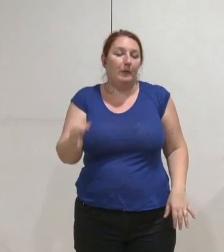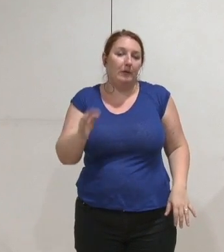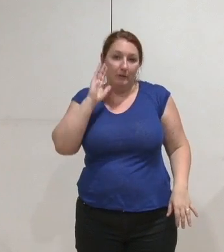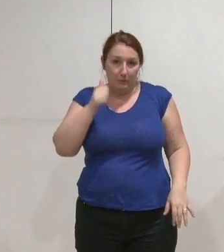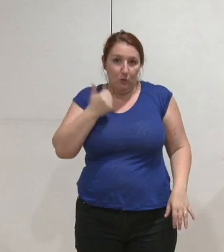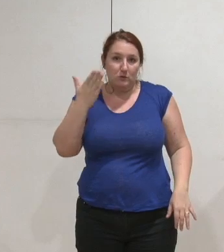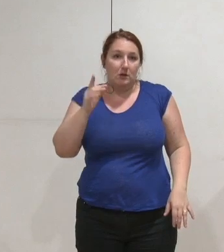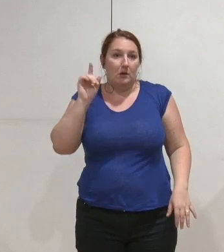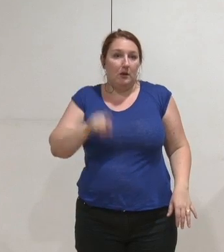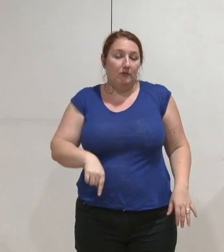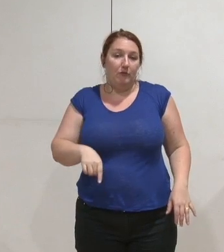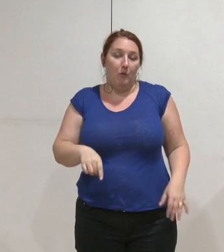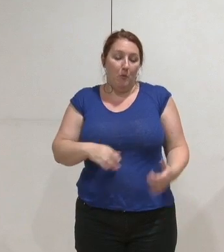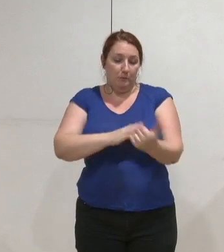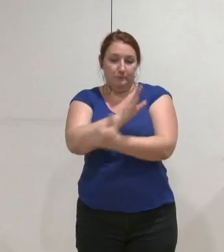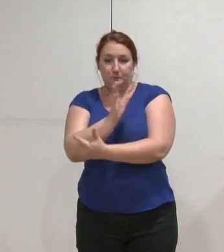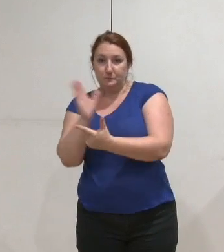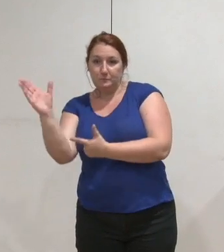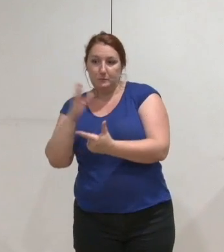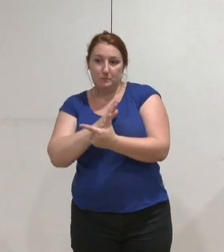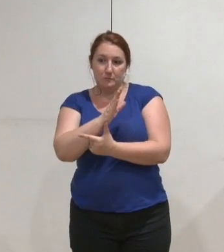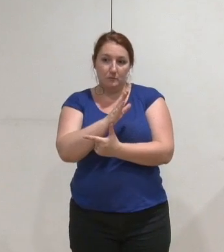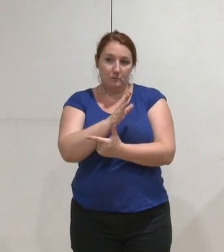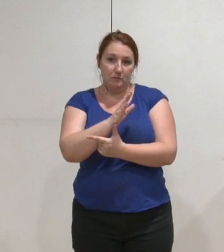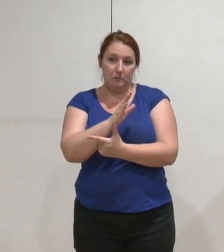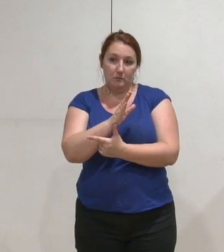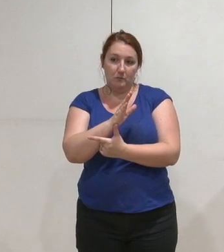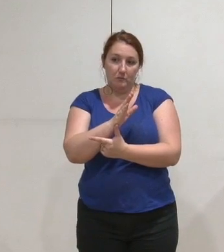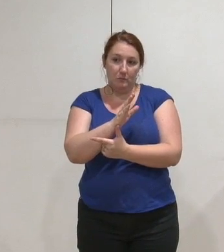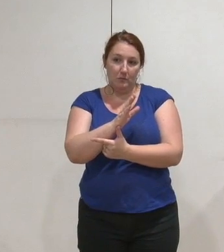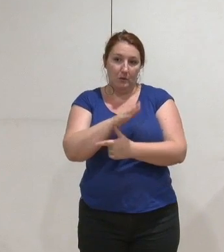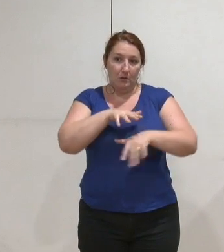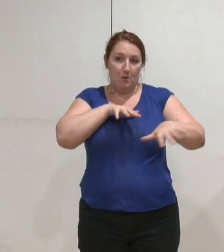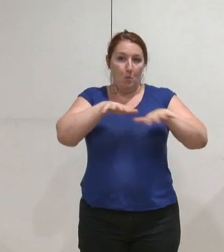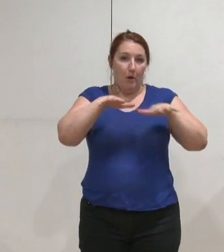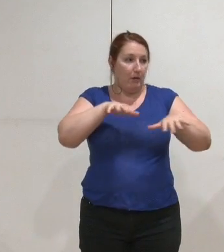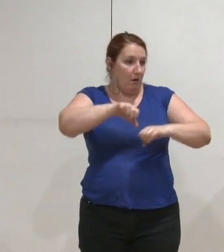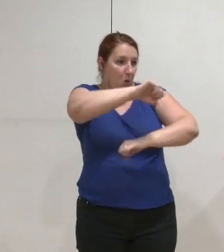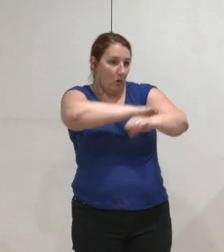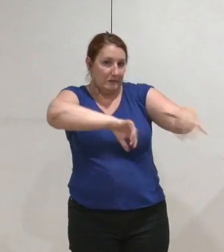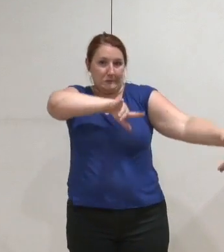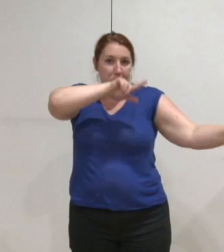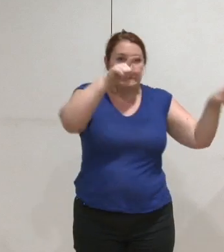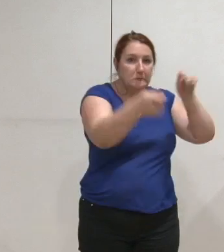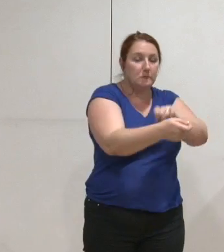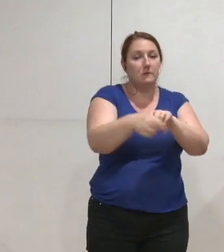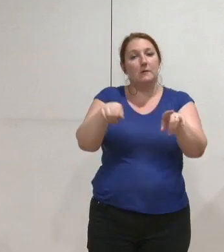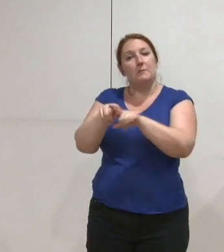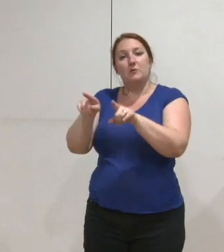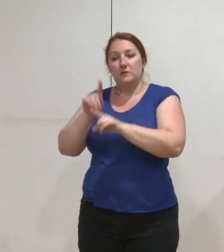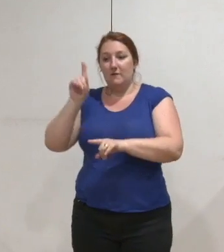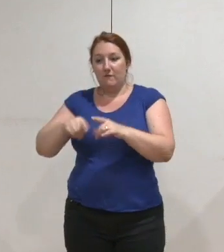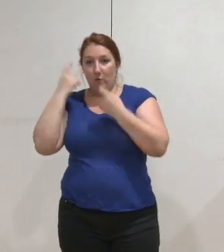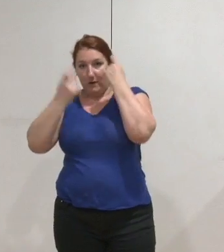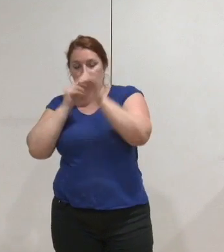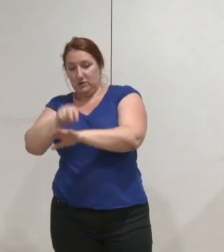impos à la fois la question du redéploiement de moyens et également une réflexion sur la